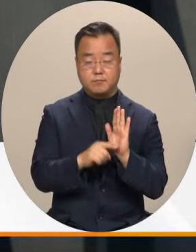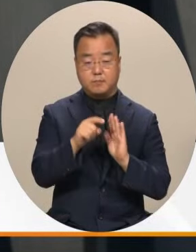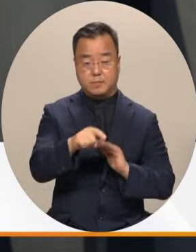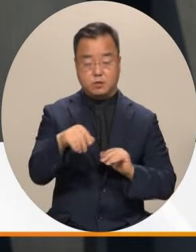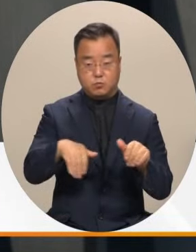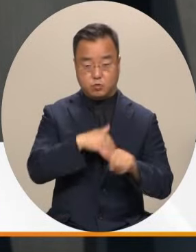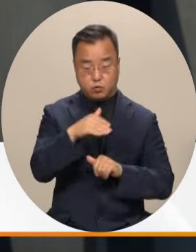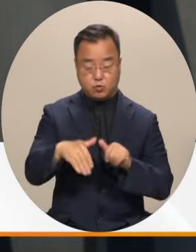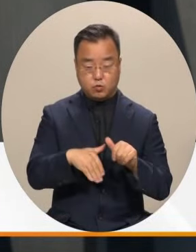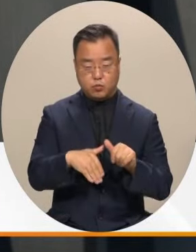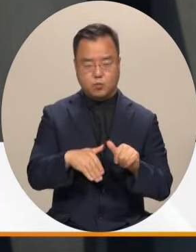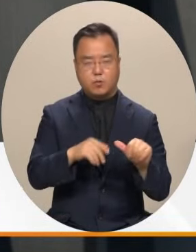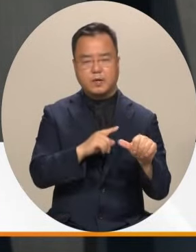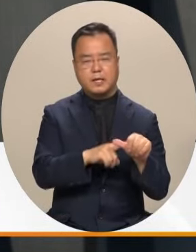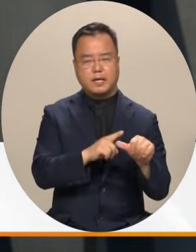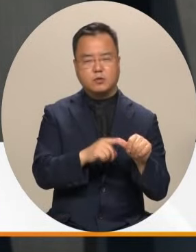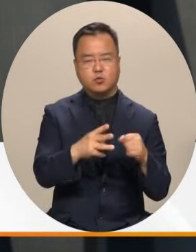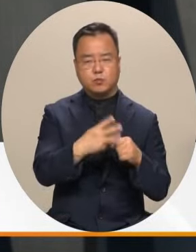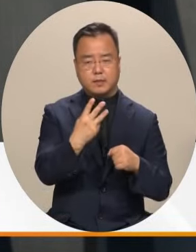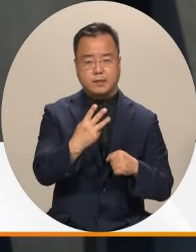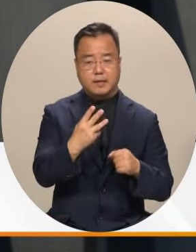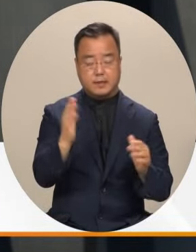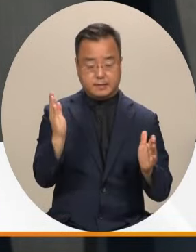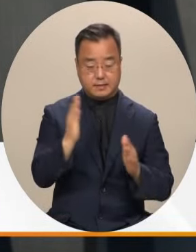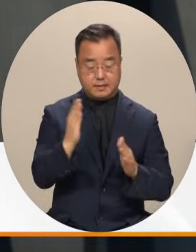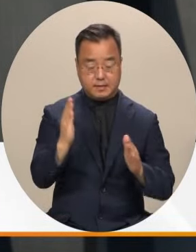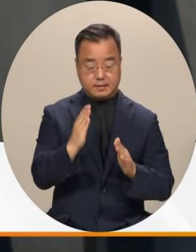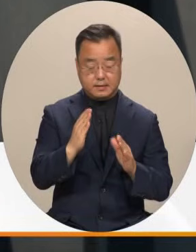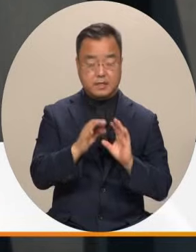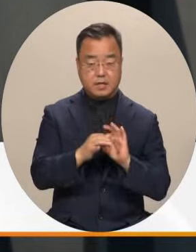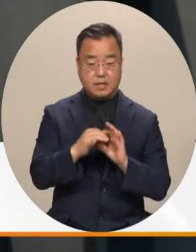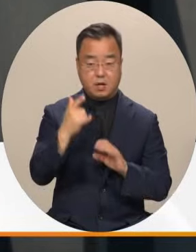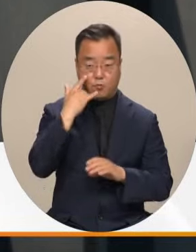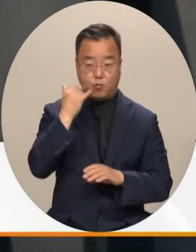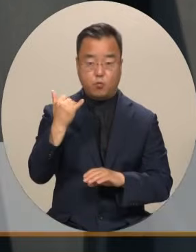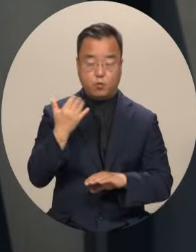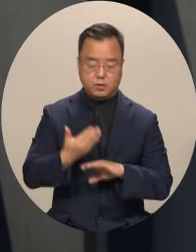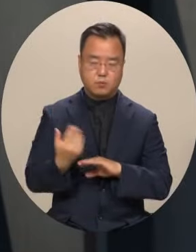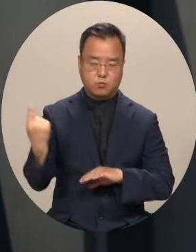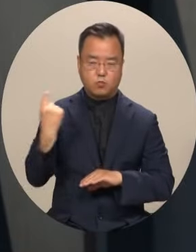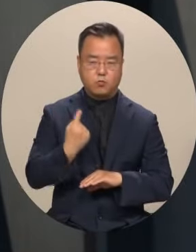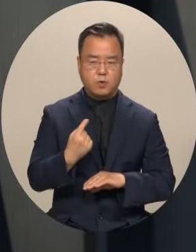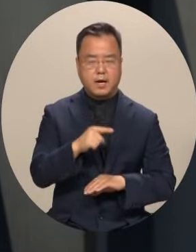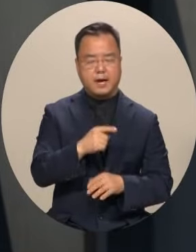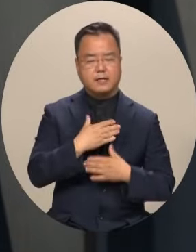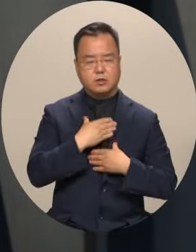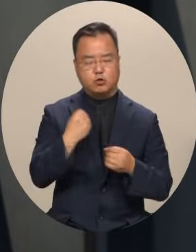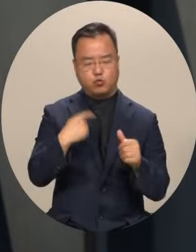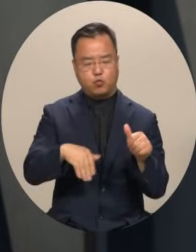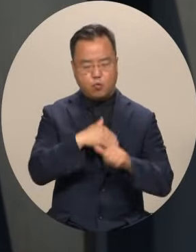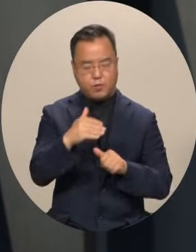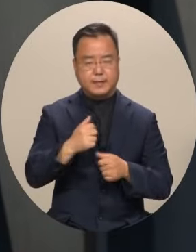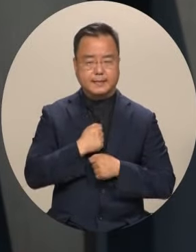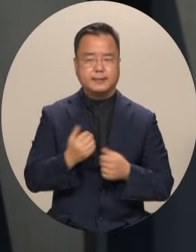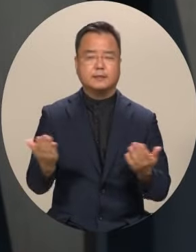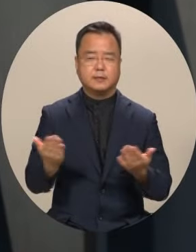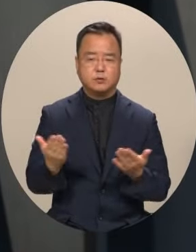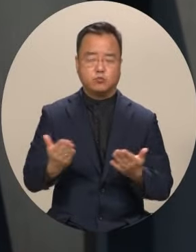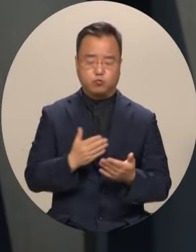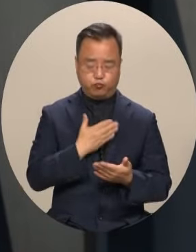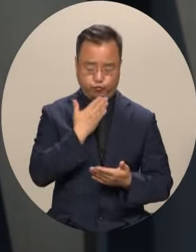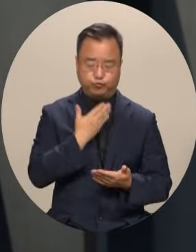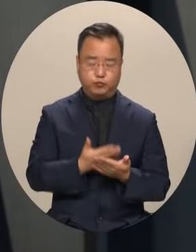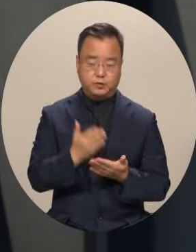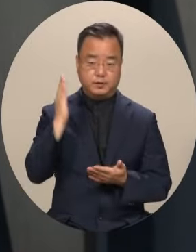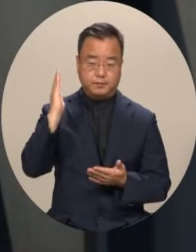반의 자녀가 다니고 있는 학부모도 참석을 했습니다 이 다른 학생들의 안전한 교육환경을 지켜주는 일도 매우 중요하다고